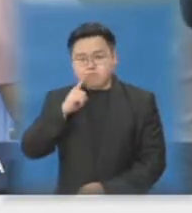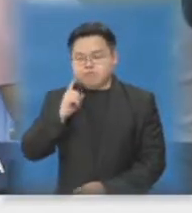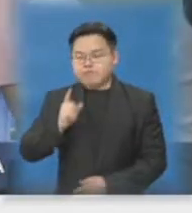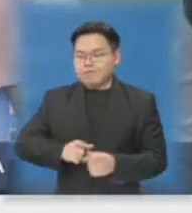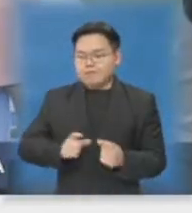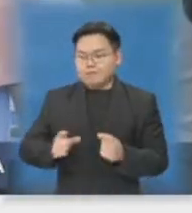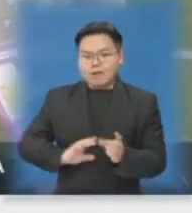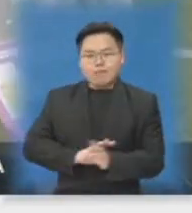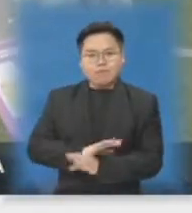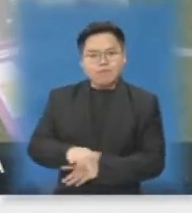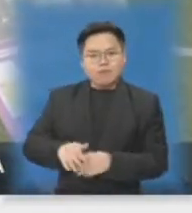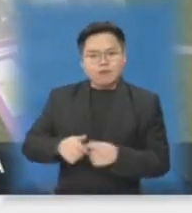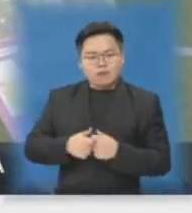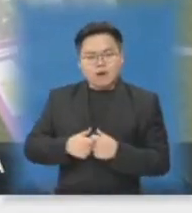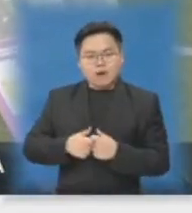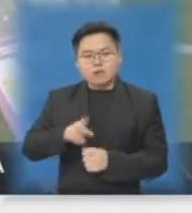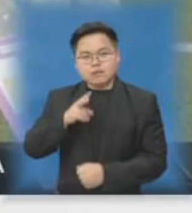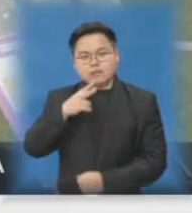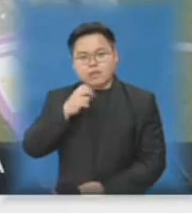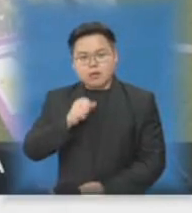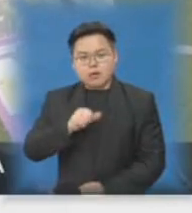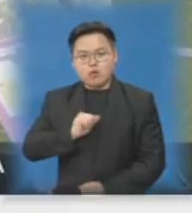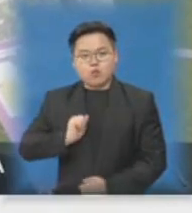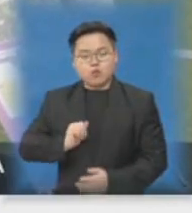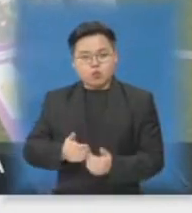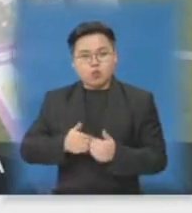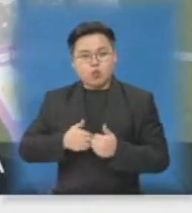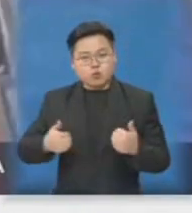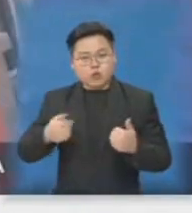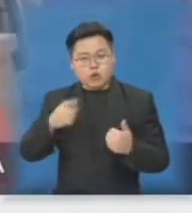даасан байдалд хүрэх сонирхолтой болсон. За тийм ч учраас маш олон